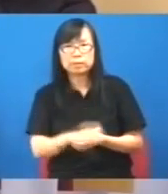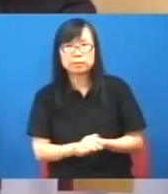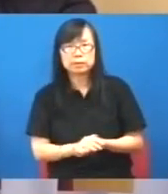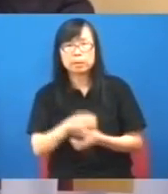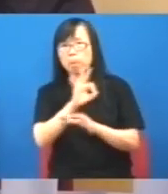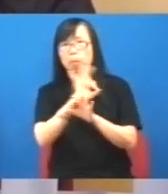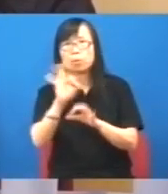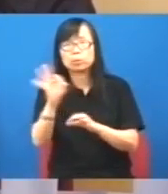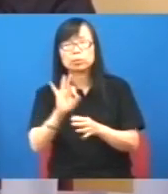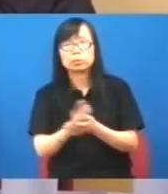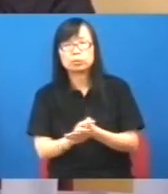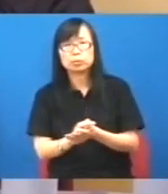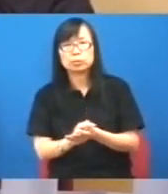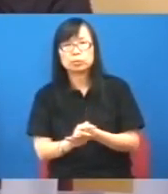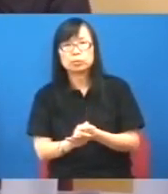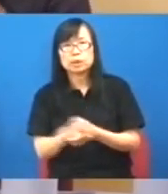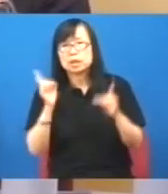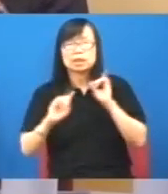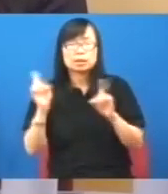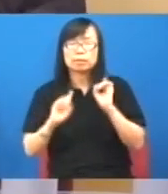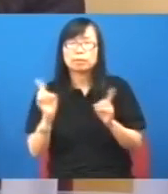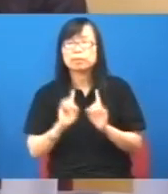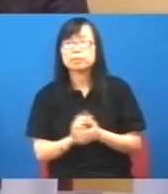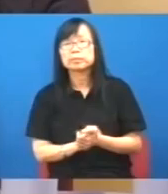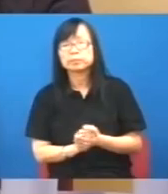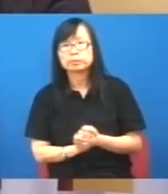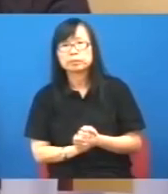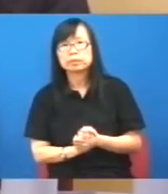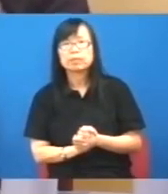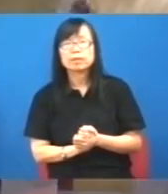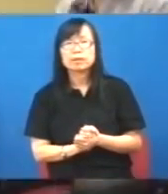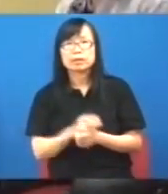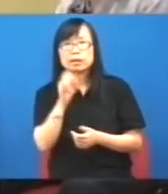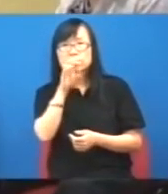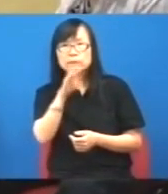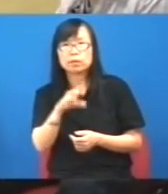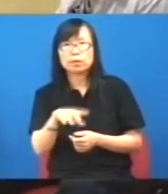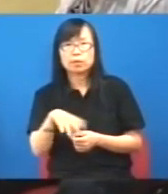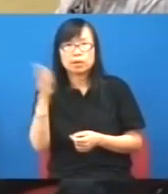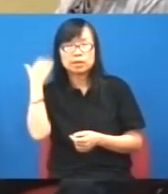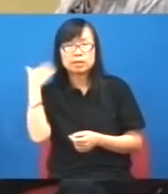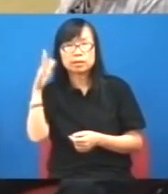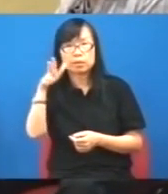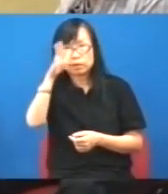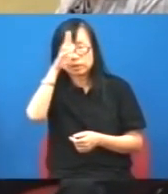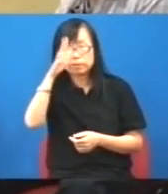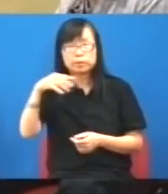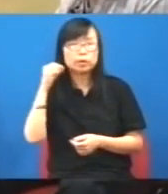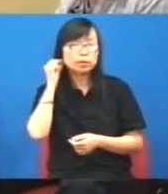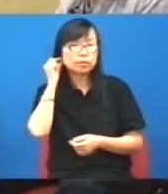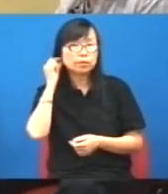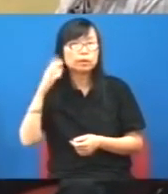係咪？ 連人身自由都喪失埋啦。 咁而家我哋同阿師姑講，你有言論自由當然有嘅，係咪？就算你係